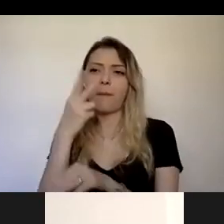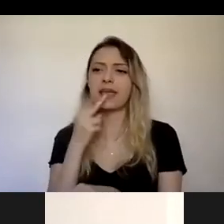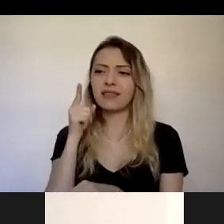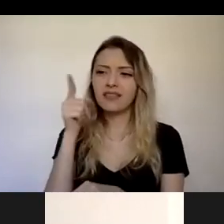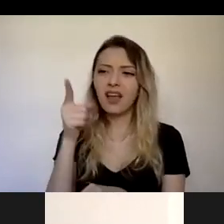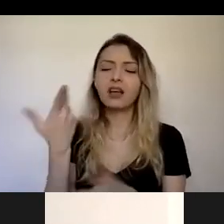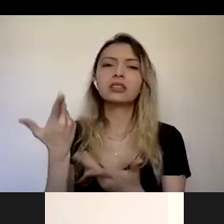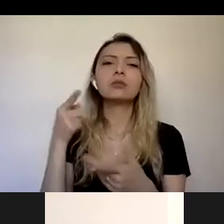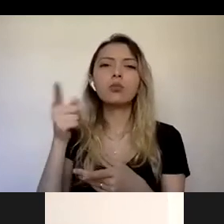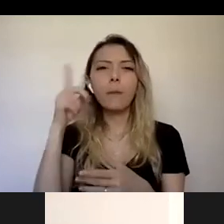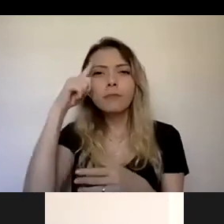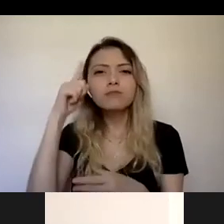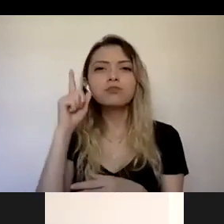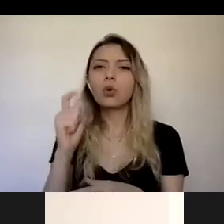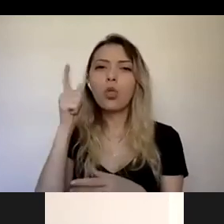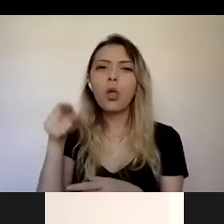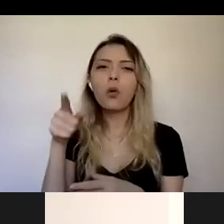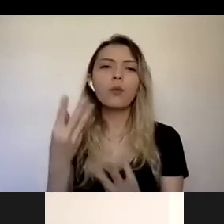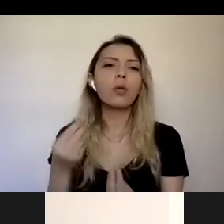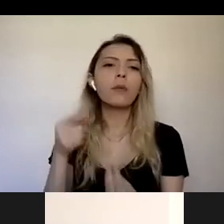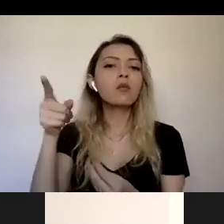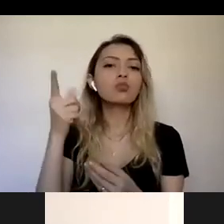olabilir. Pek çok